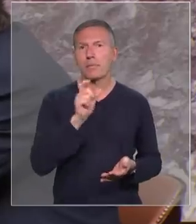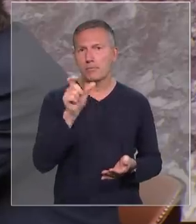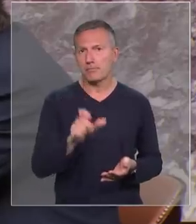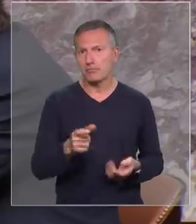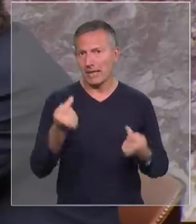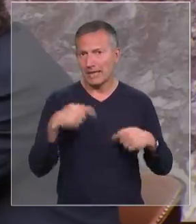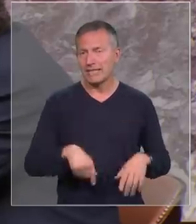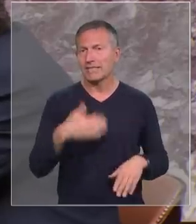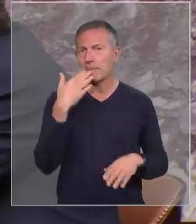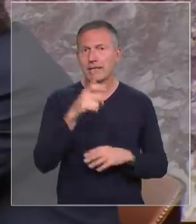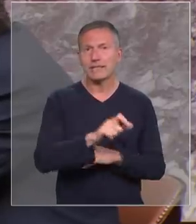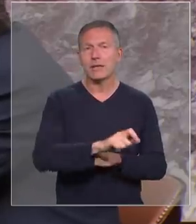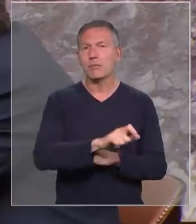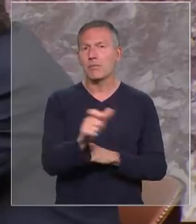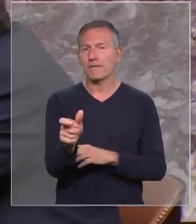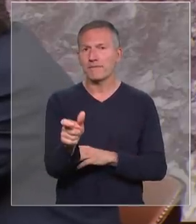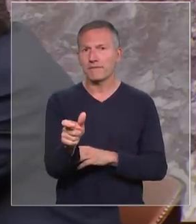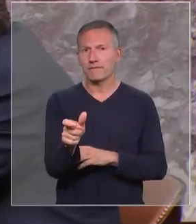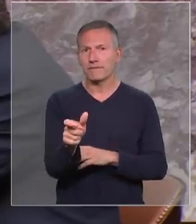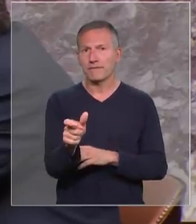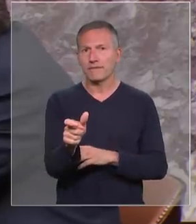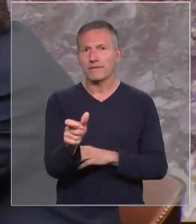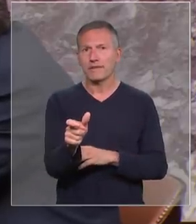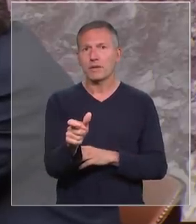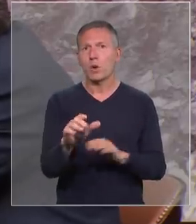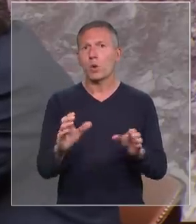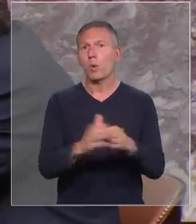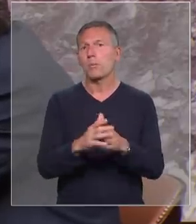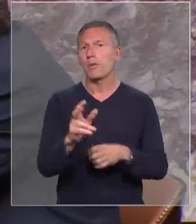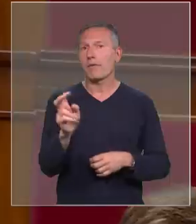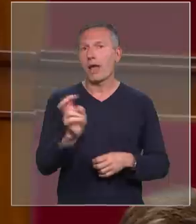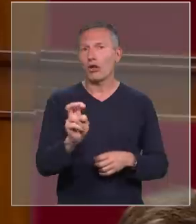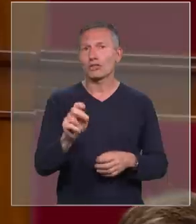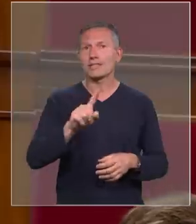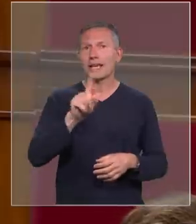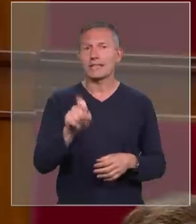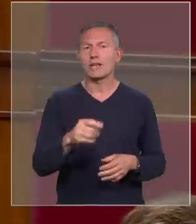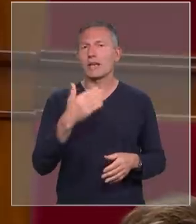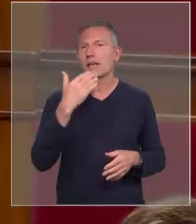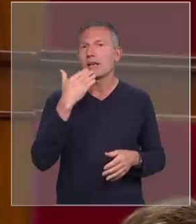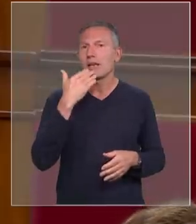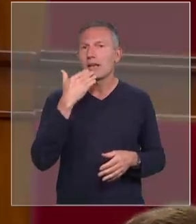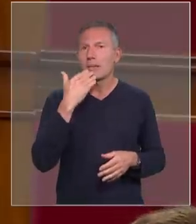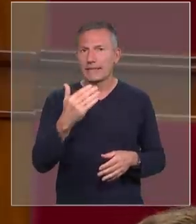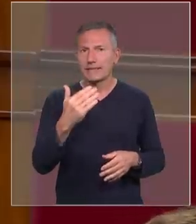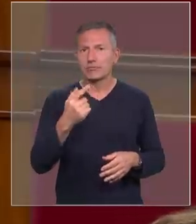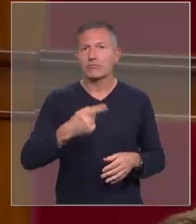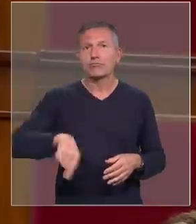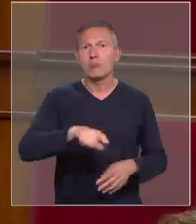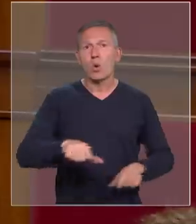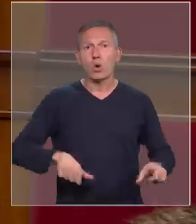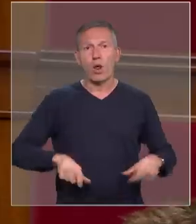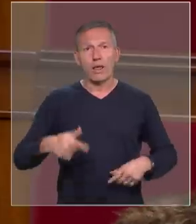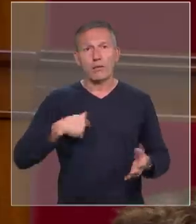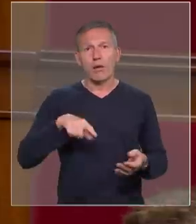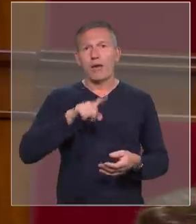ministre, la parole est à monsieur Aurélien Taché pour le groupe écologiste. Merci madame la présidente. Chers collègues, ma question